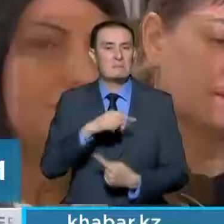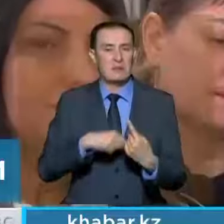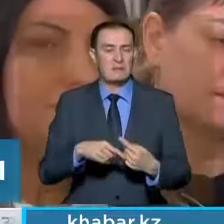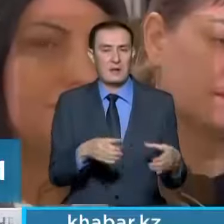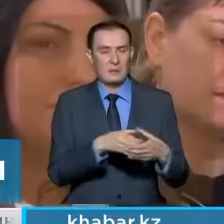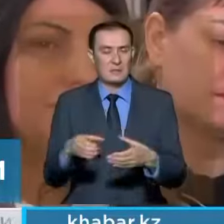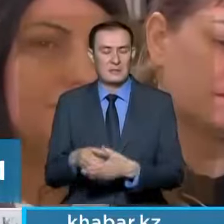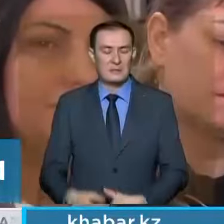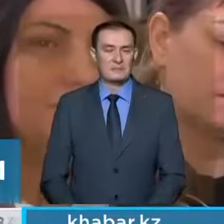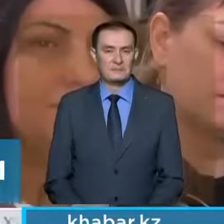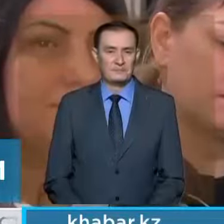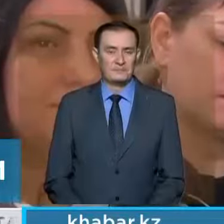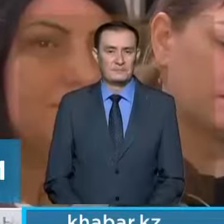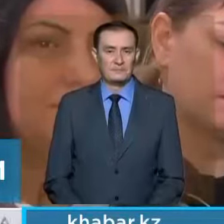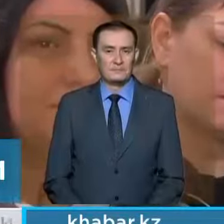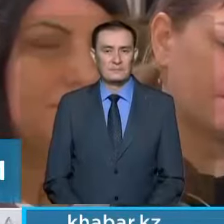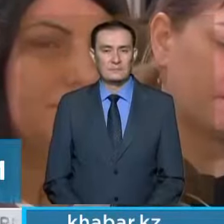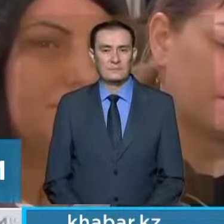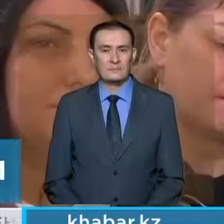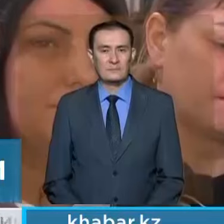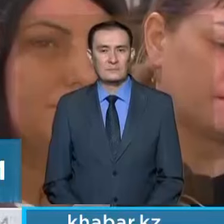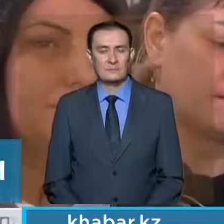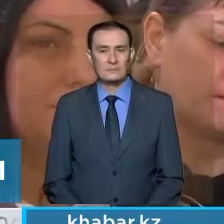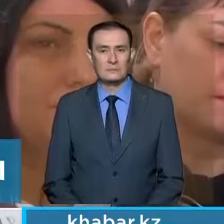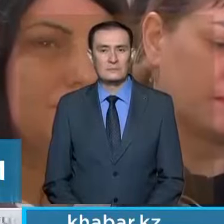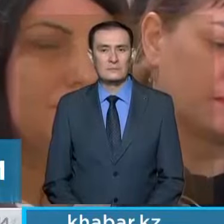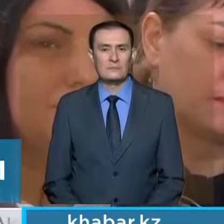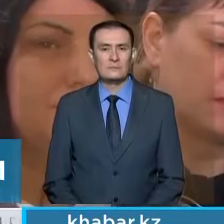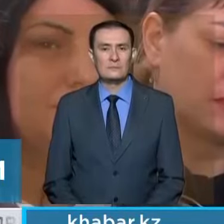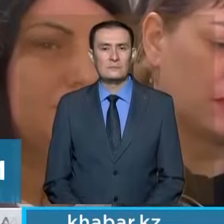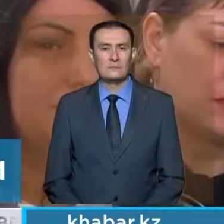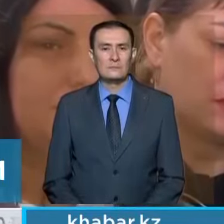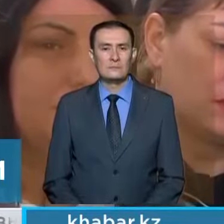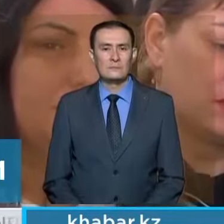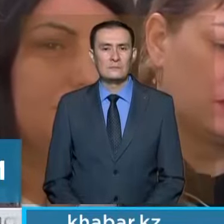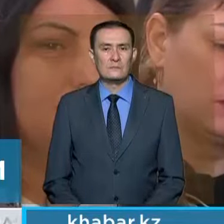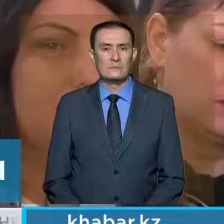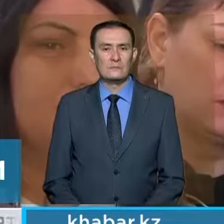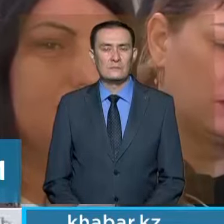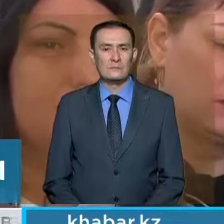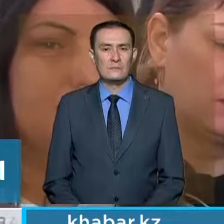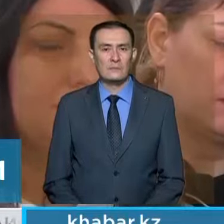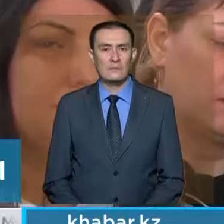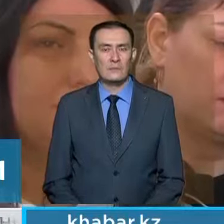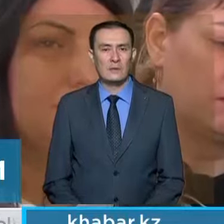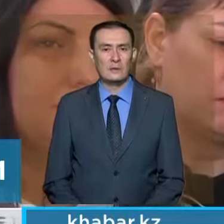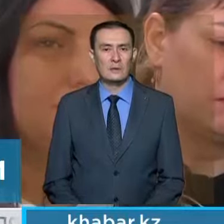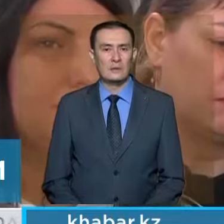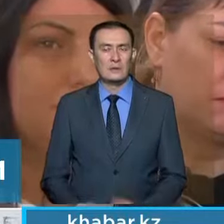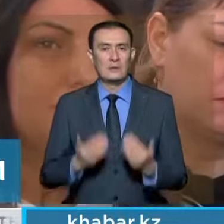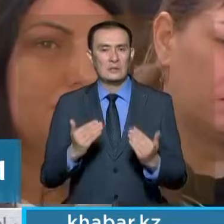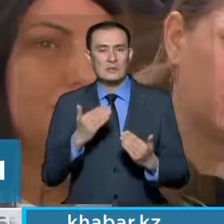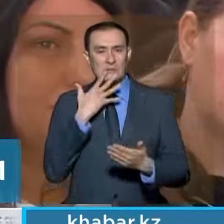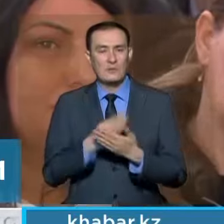Как и ВАД помогал эвакуироваться через СНП. У меня вот на районе свой маленький